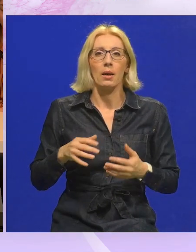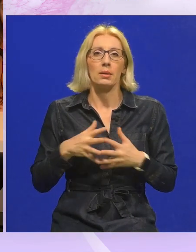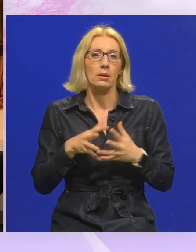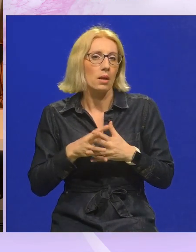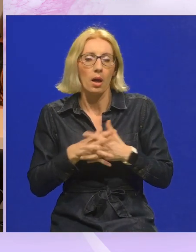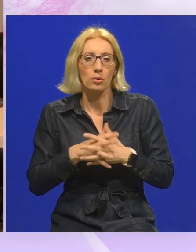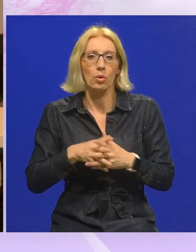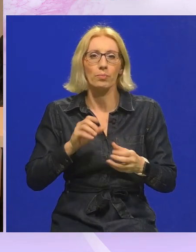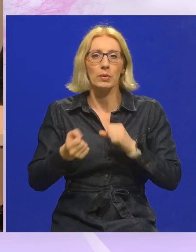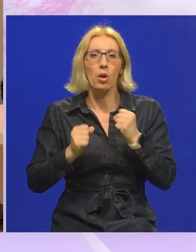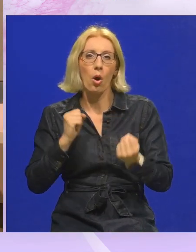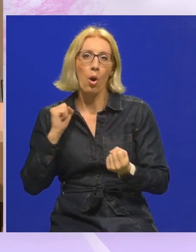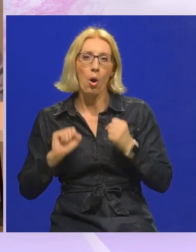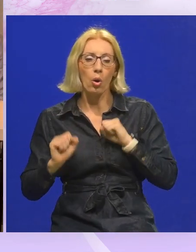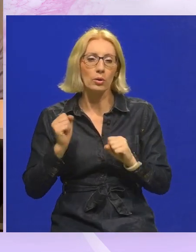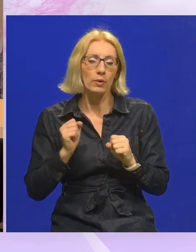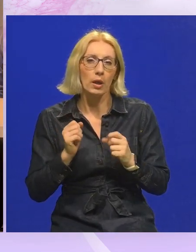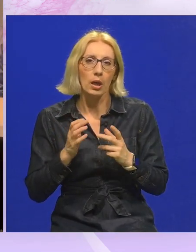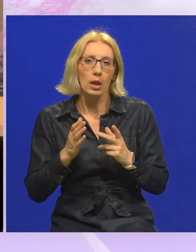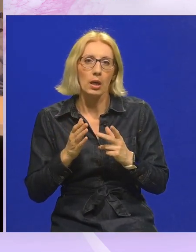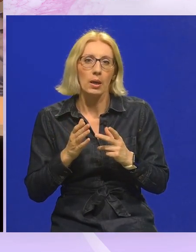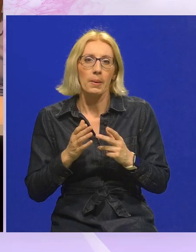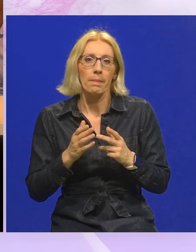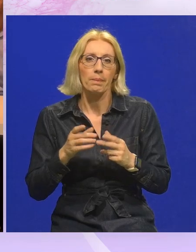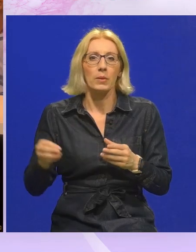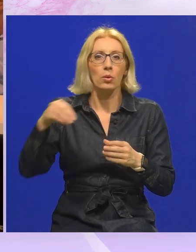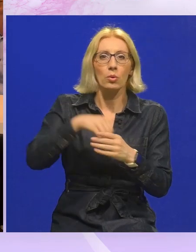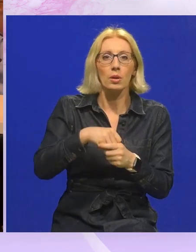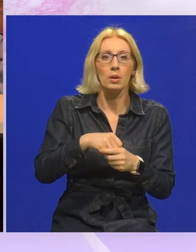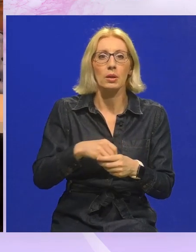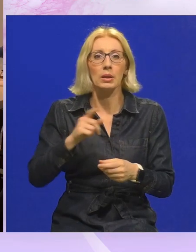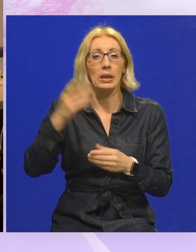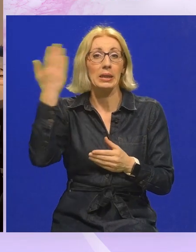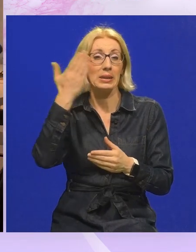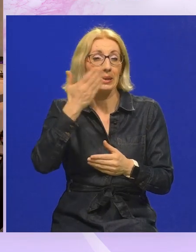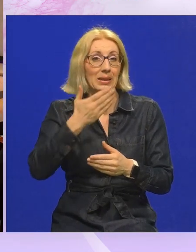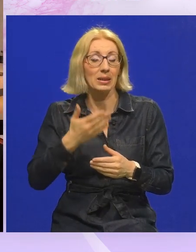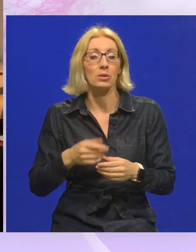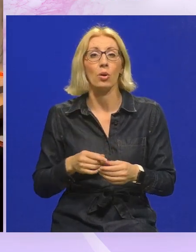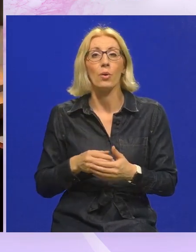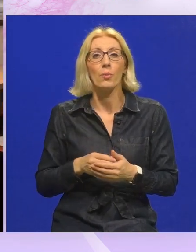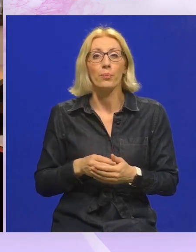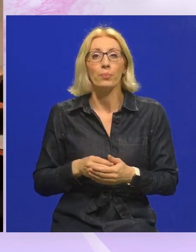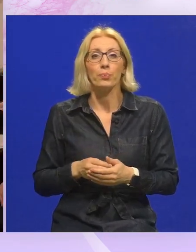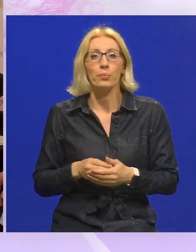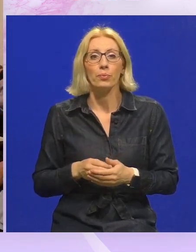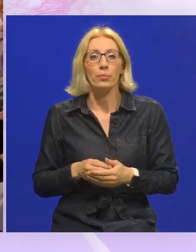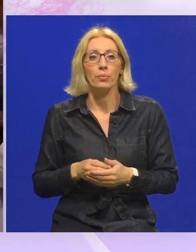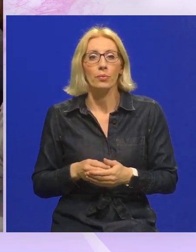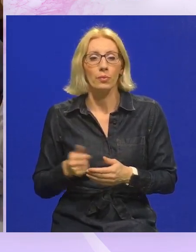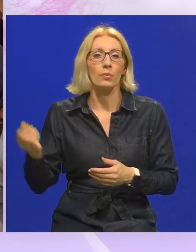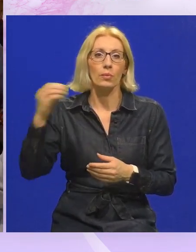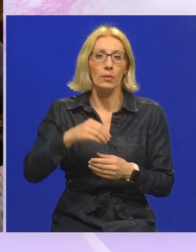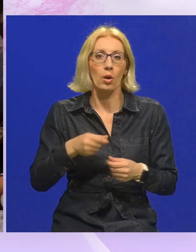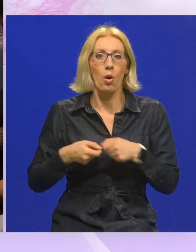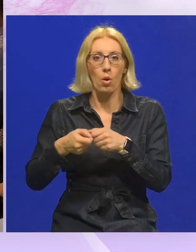odvijaju. Najviše, kako smo uspjeli dakle saznati, se uključuju eventualno u nekakve kinoprojekcije. Volimo vjerovati dakle da smo i mi time doprinijeli